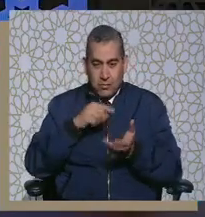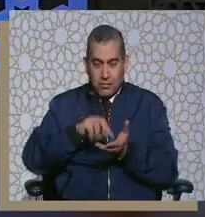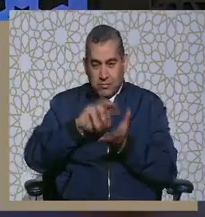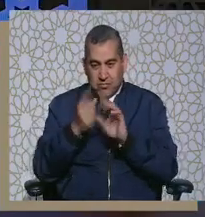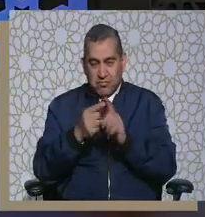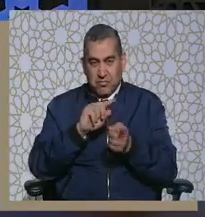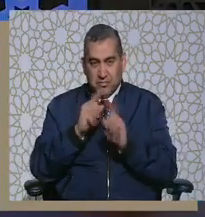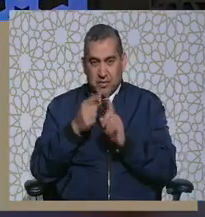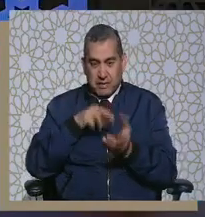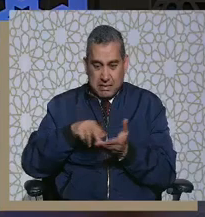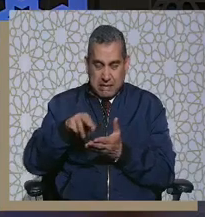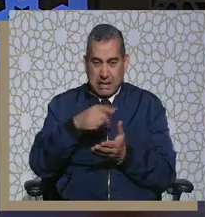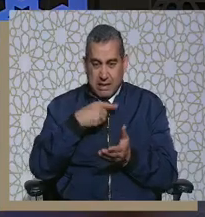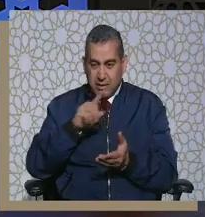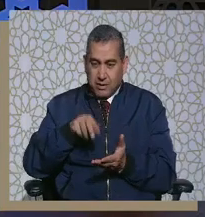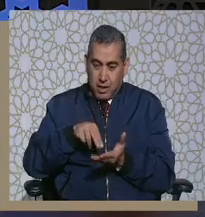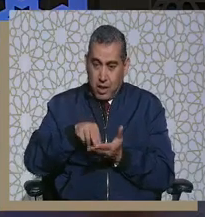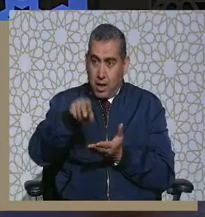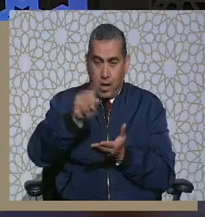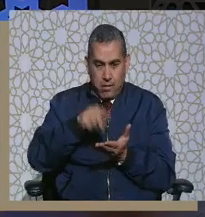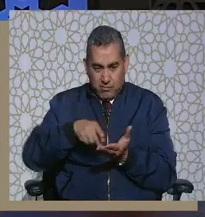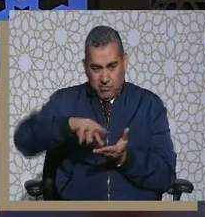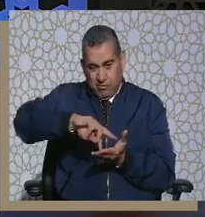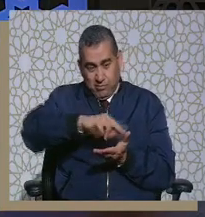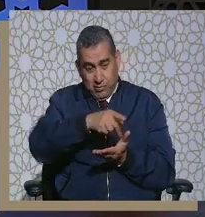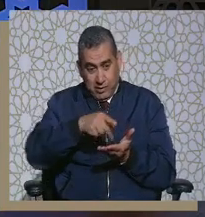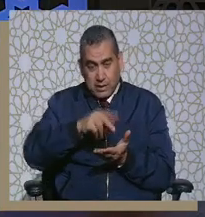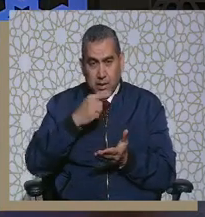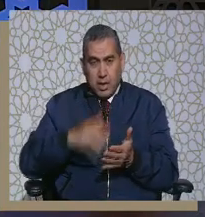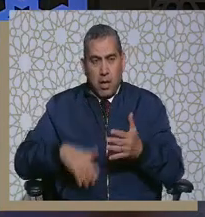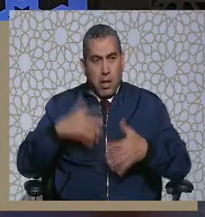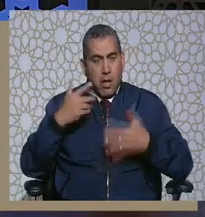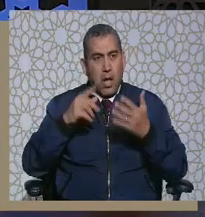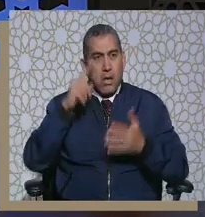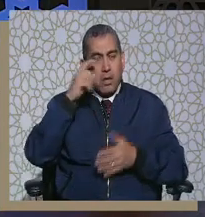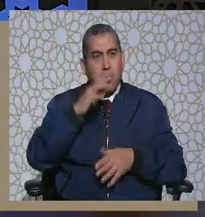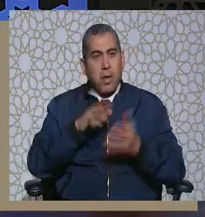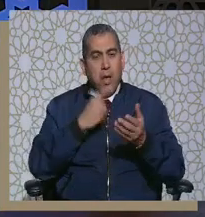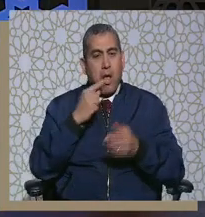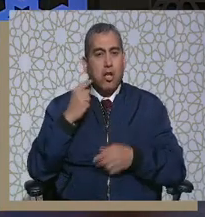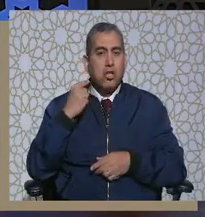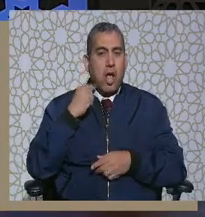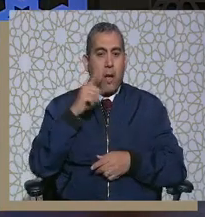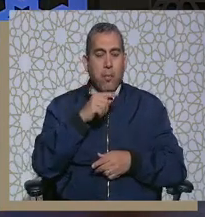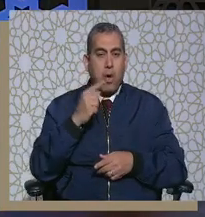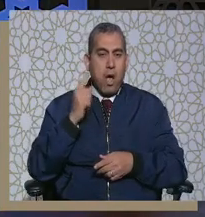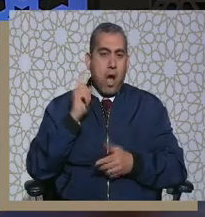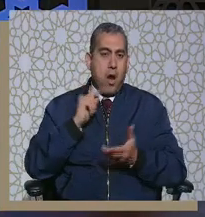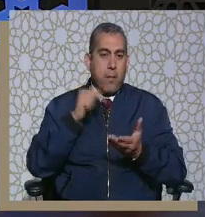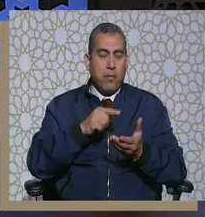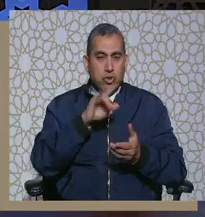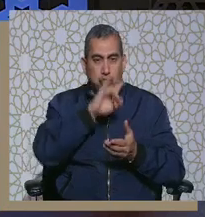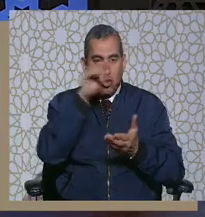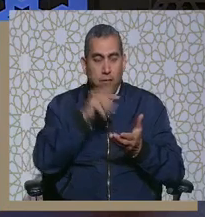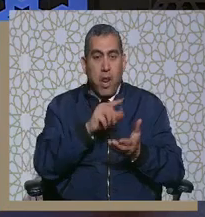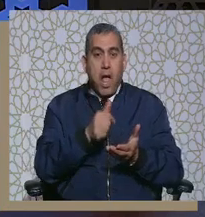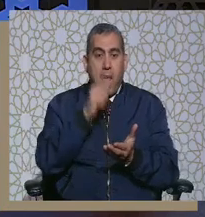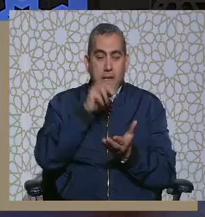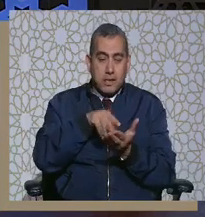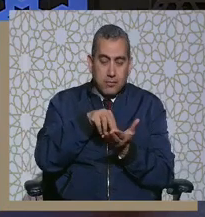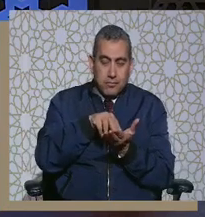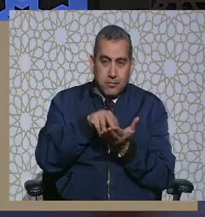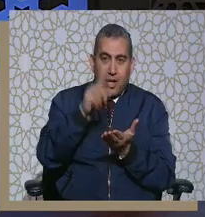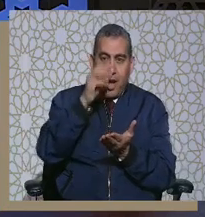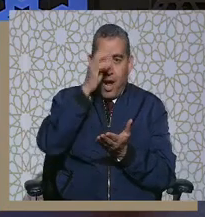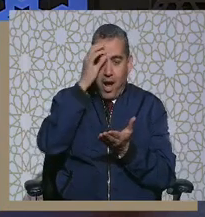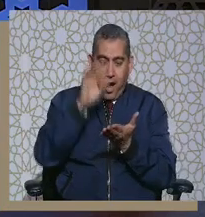بنحس بالالم والوجع لكن ده اللي بيودينا للخير ويودي هنا الى الله ولذلك انا بحب دايما اسم